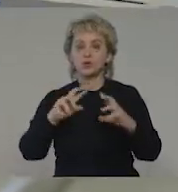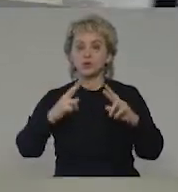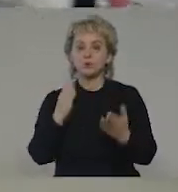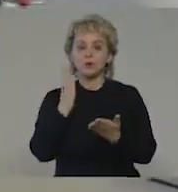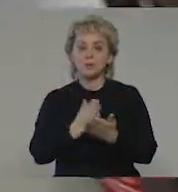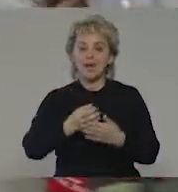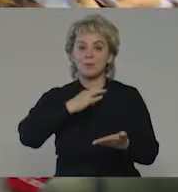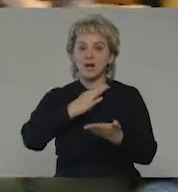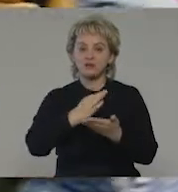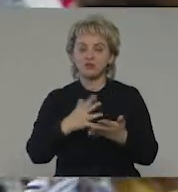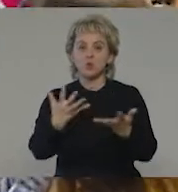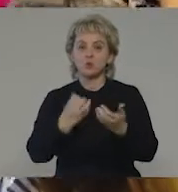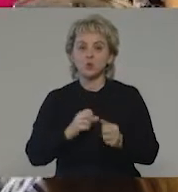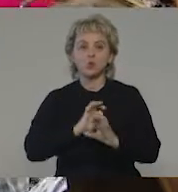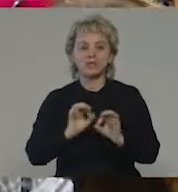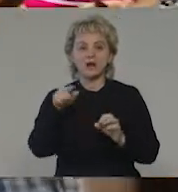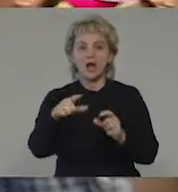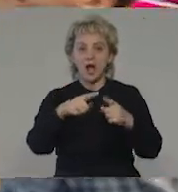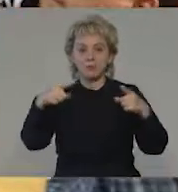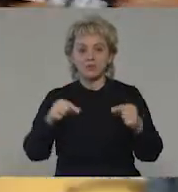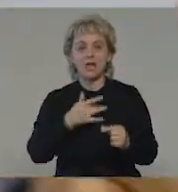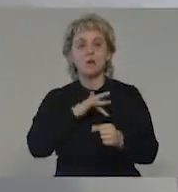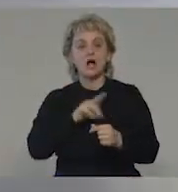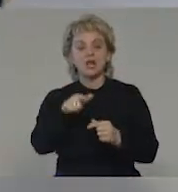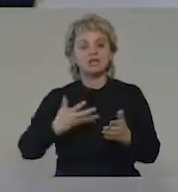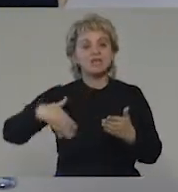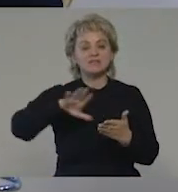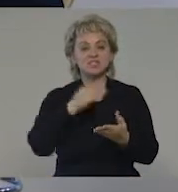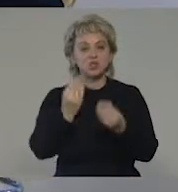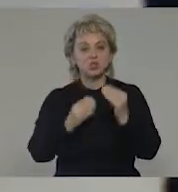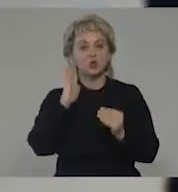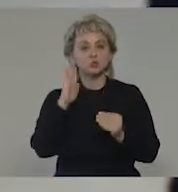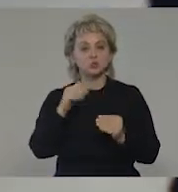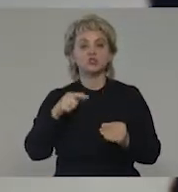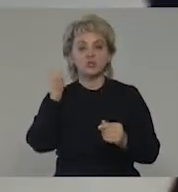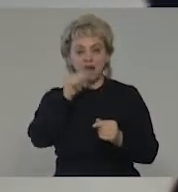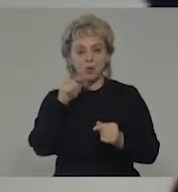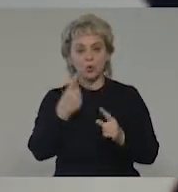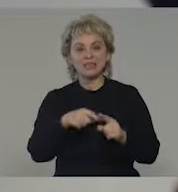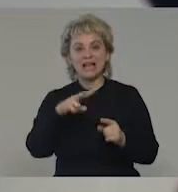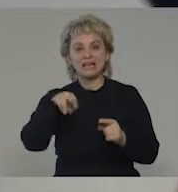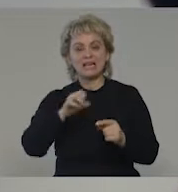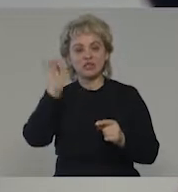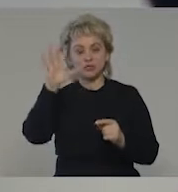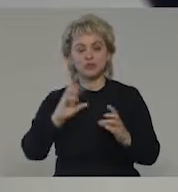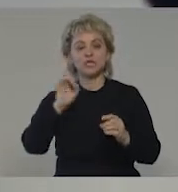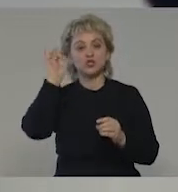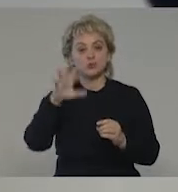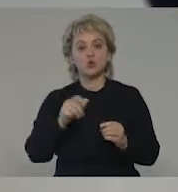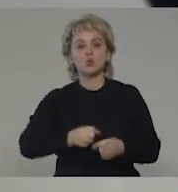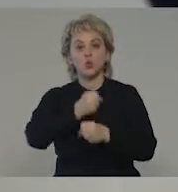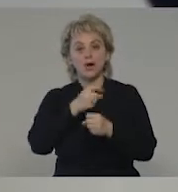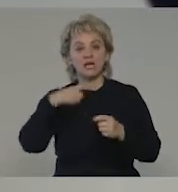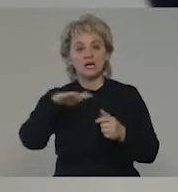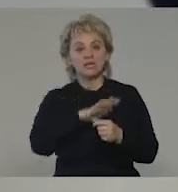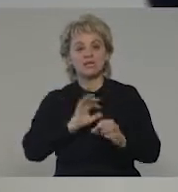на пресс-конференции приобрел уникальный абонемент болельщика на все игры будущего сезона, а это Лига чемпионов, чемпионат и Кубок